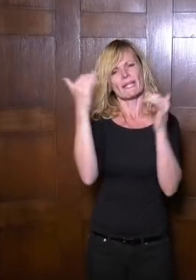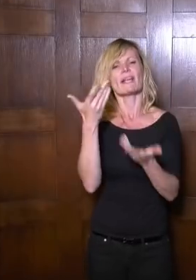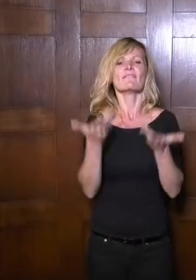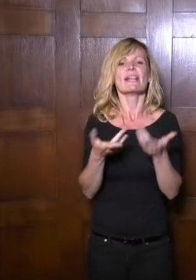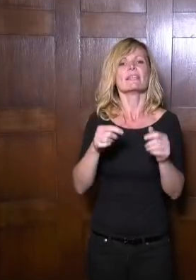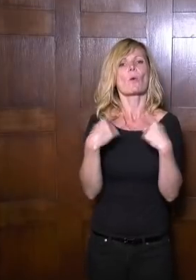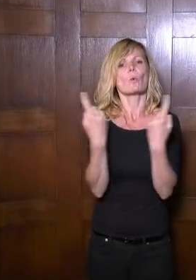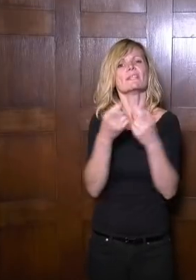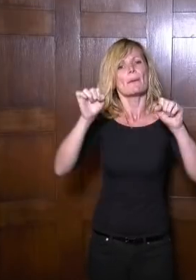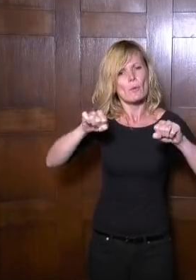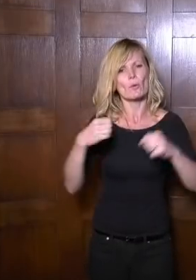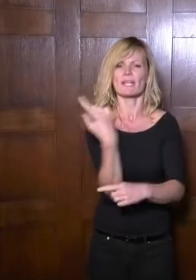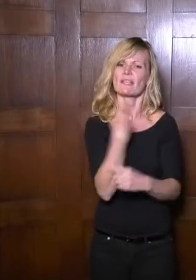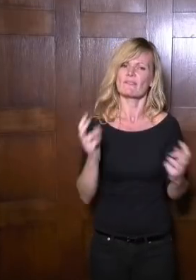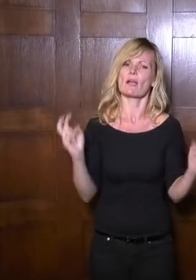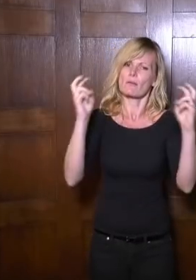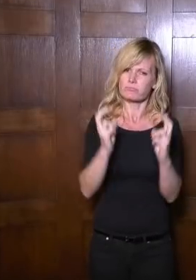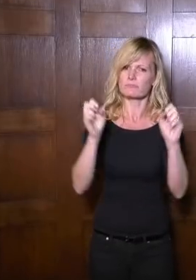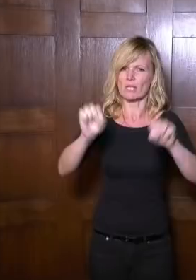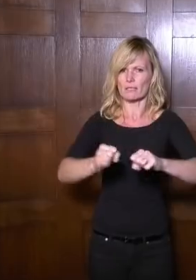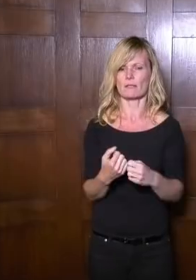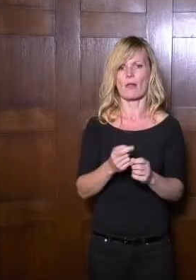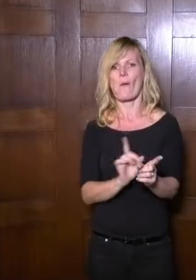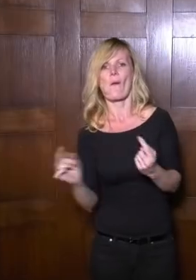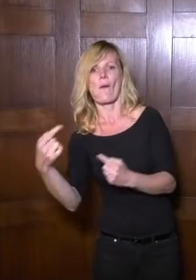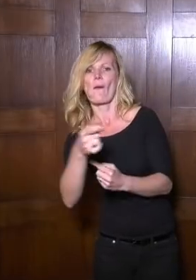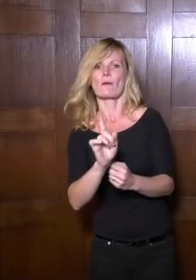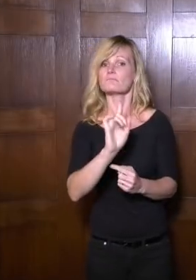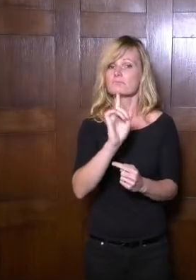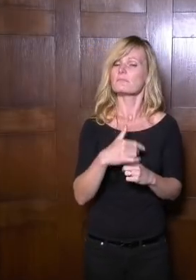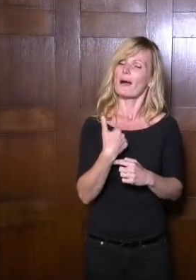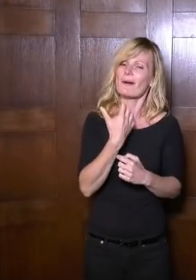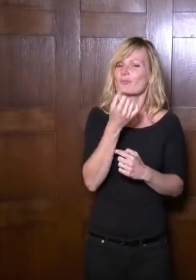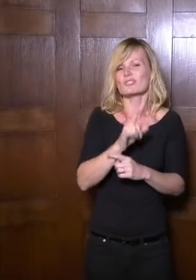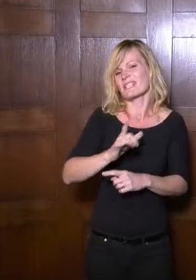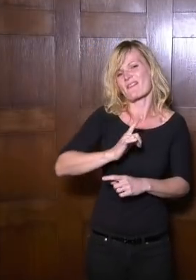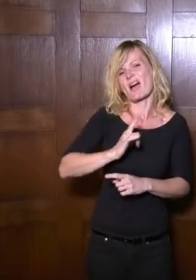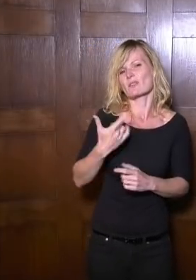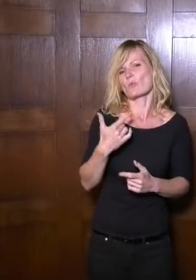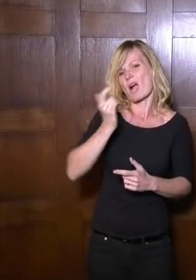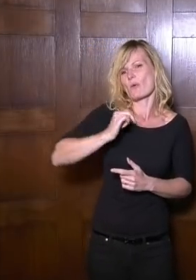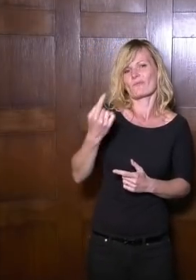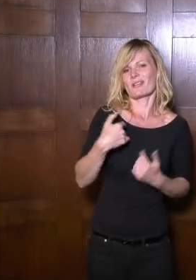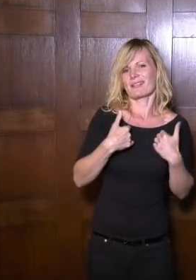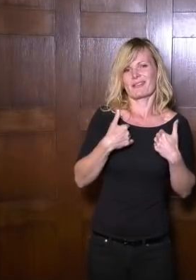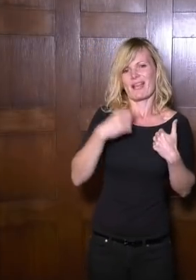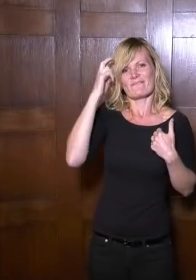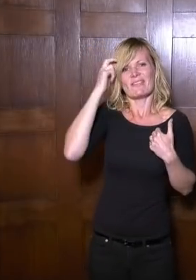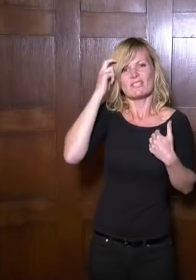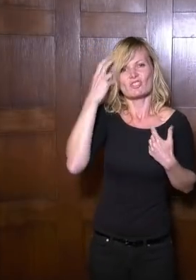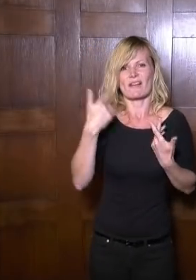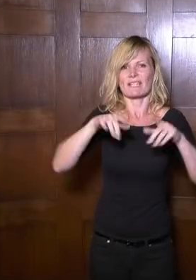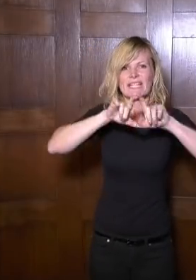diskutieren können. Ich weiche keinem Gespräch aus, nur ich will nicht die Erwartung wecken, dass ich eine wissenschaftliche